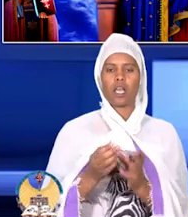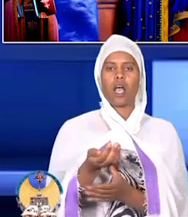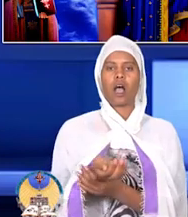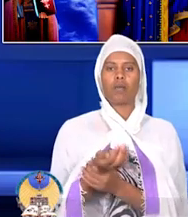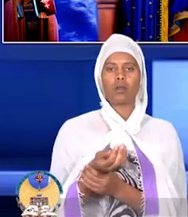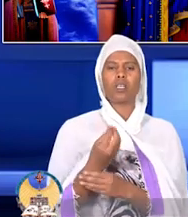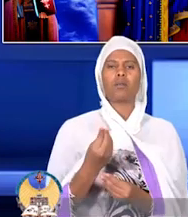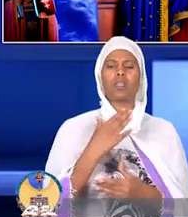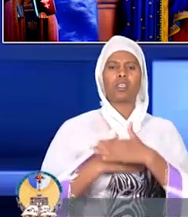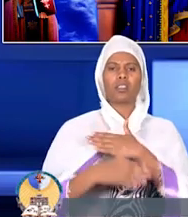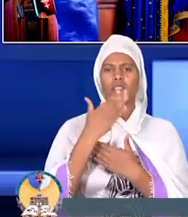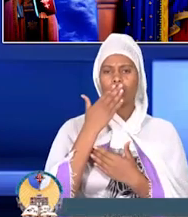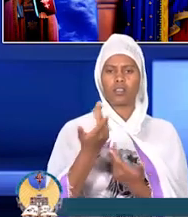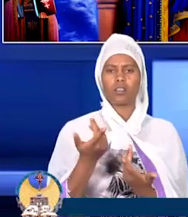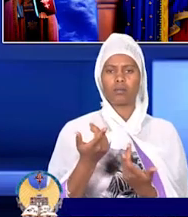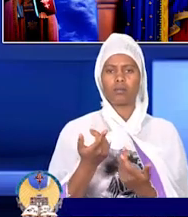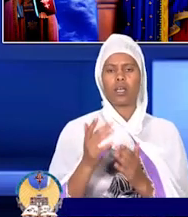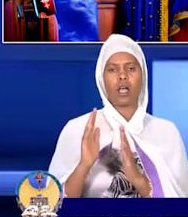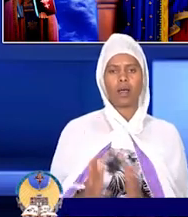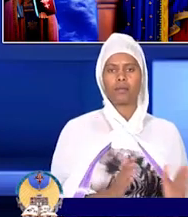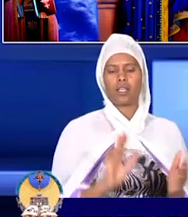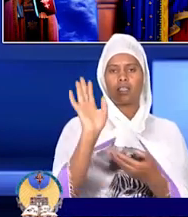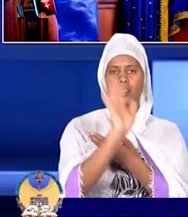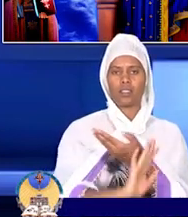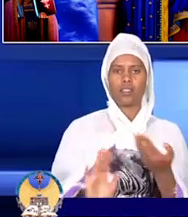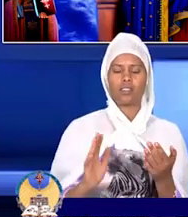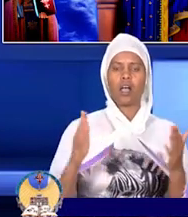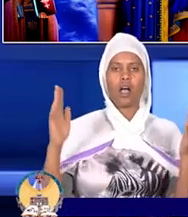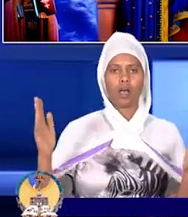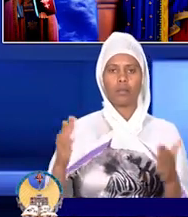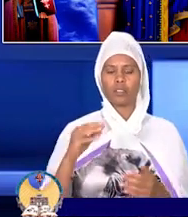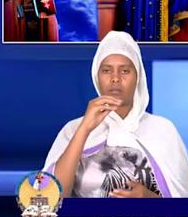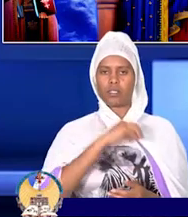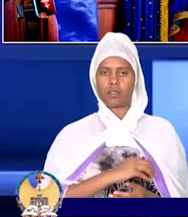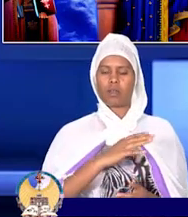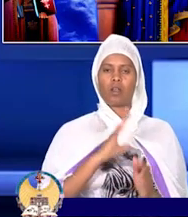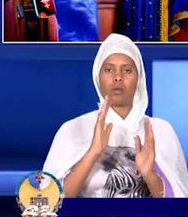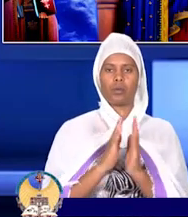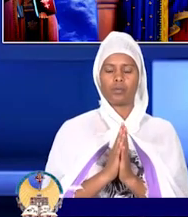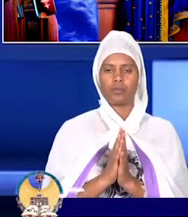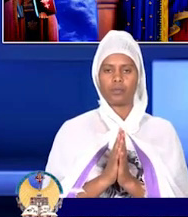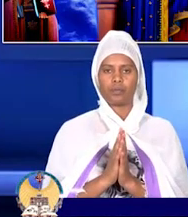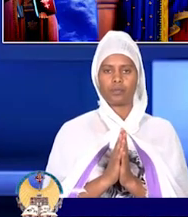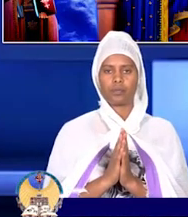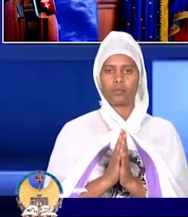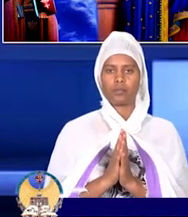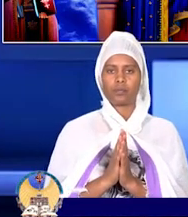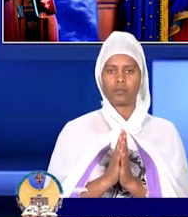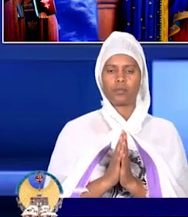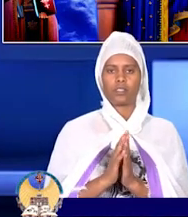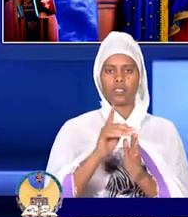بسال ساي أما لدنت نمنتي عدلي نزبل أبسرعة دحنتنا عبي أبركوتوس لزلو